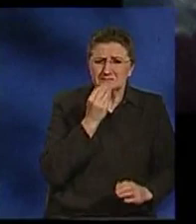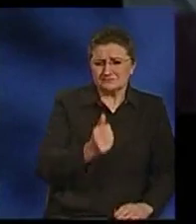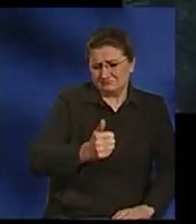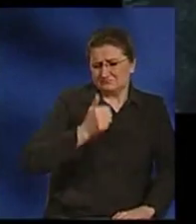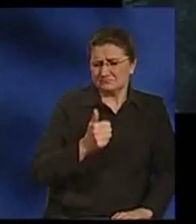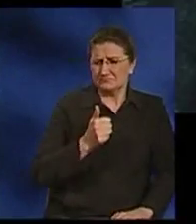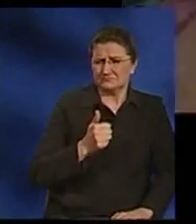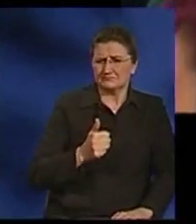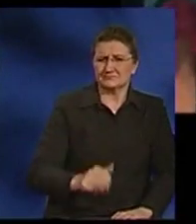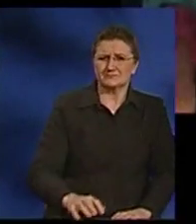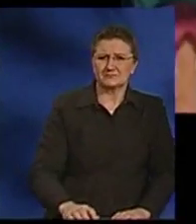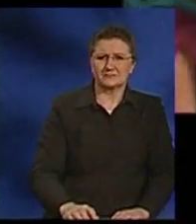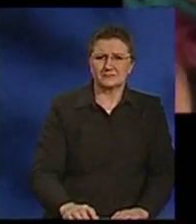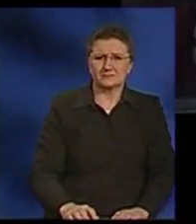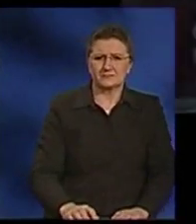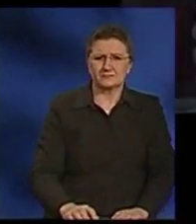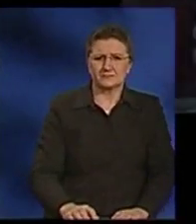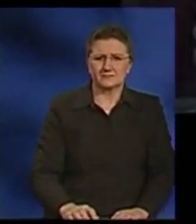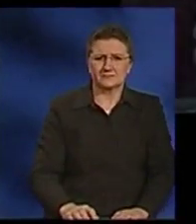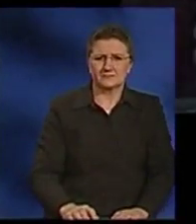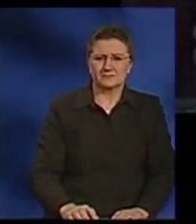всем привольно Гарбо, Гарбо